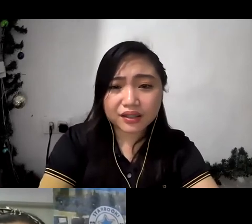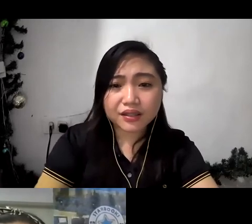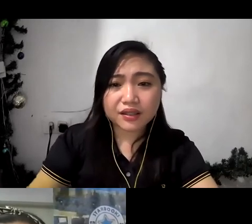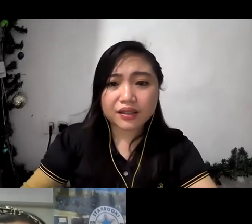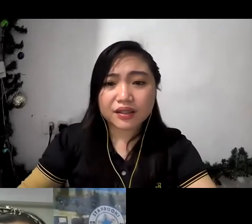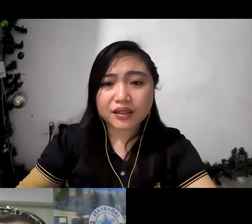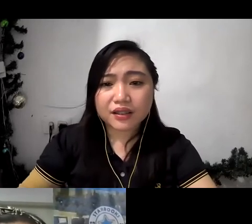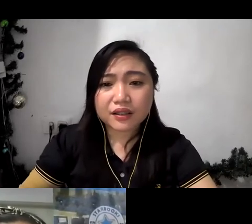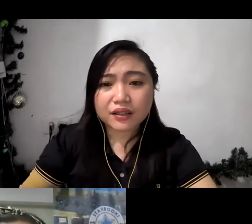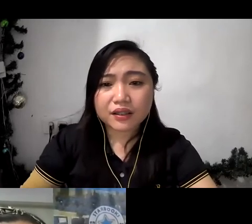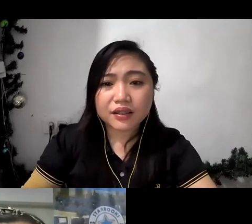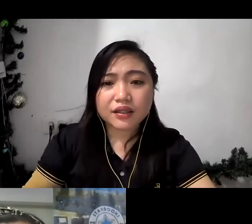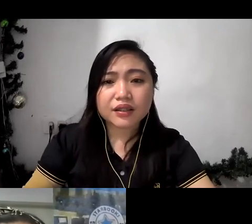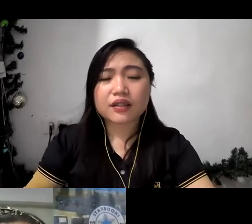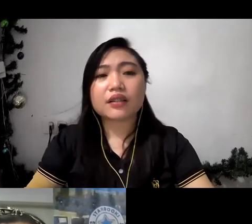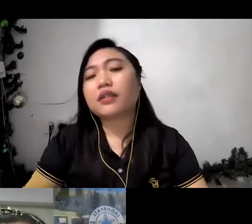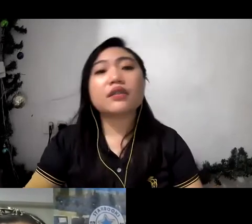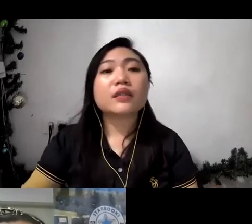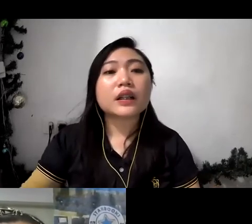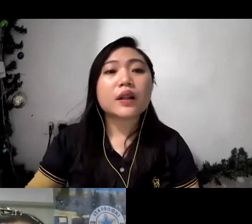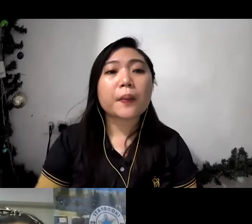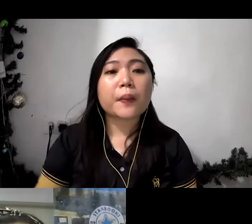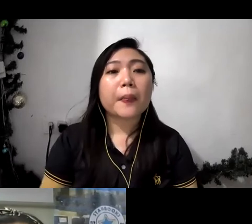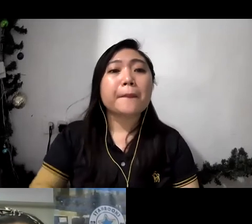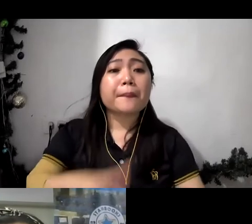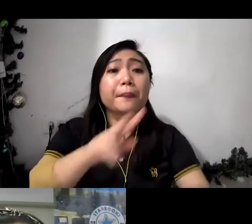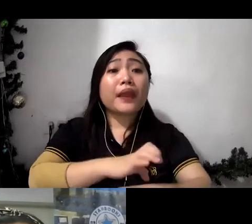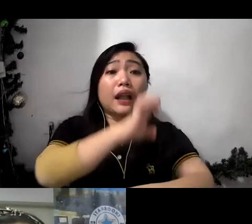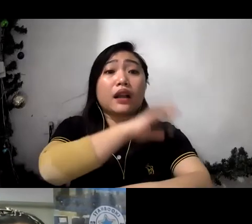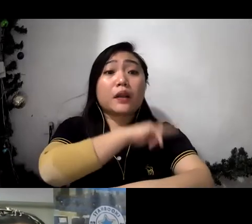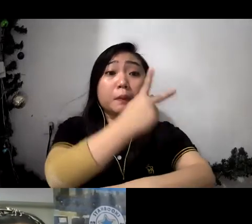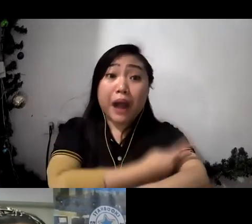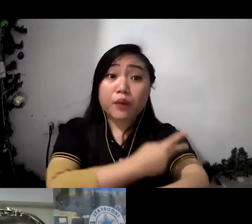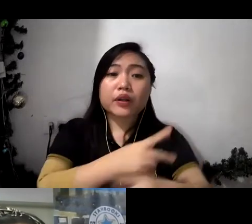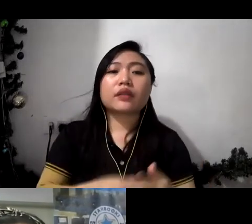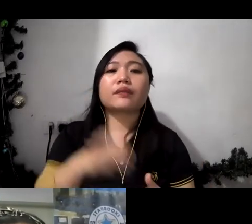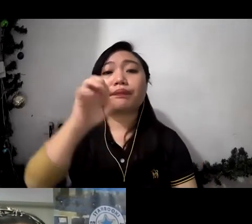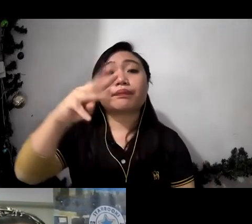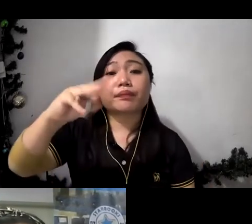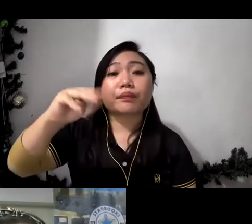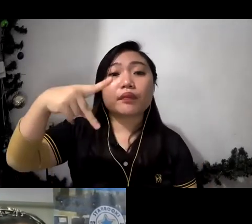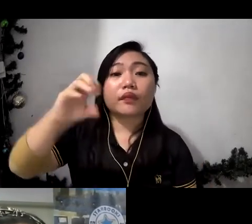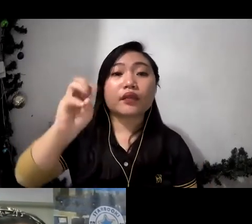the position of power and control. So being empowered, no, you know, minsan kailangan mo rin ng mga